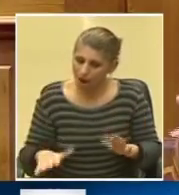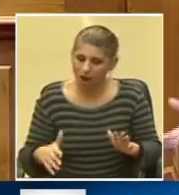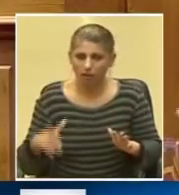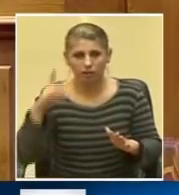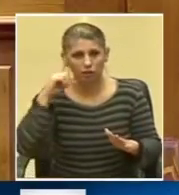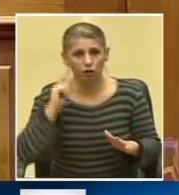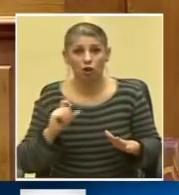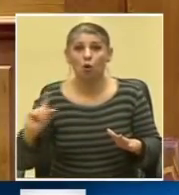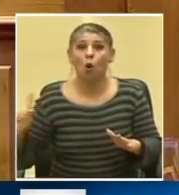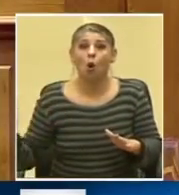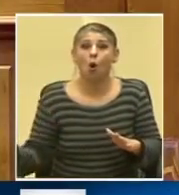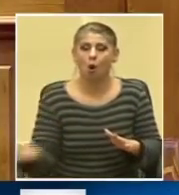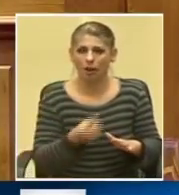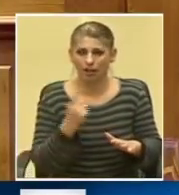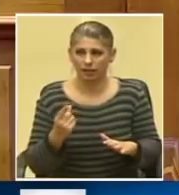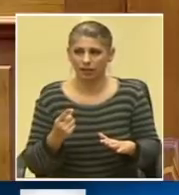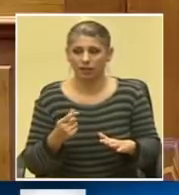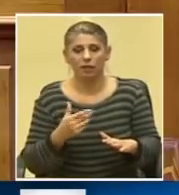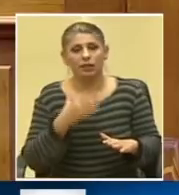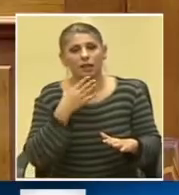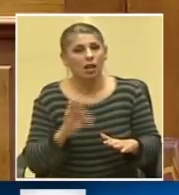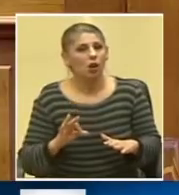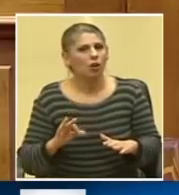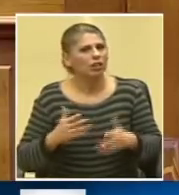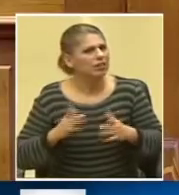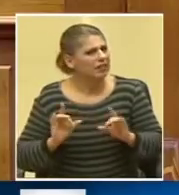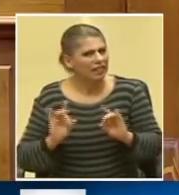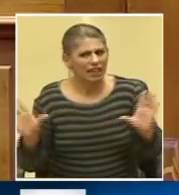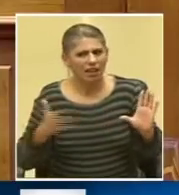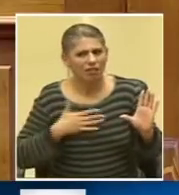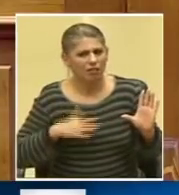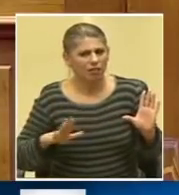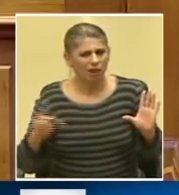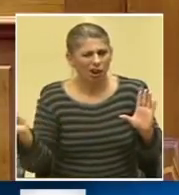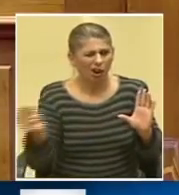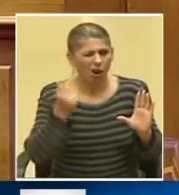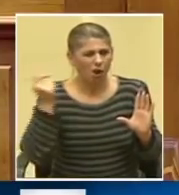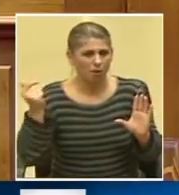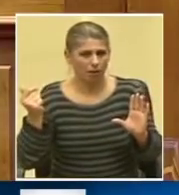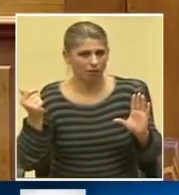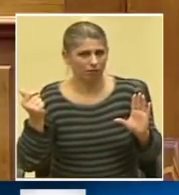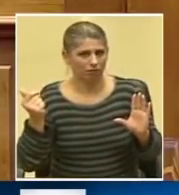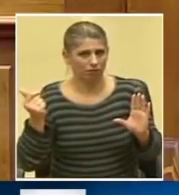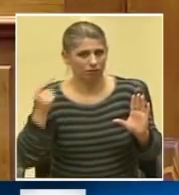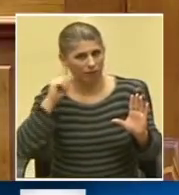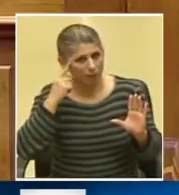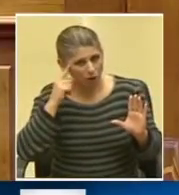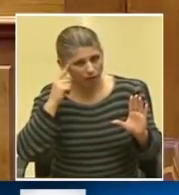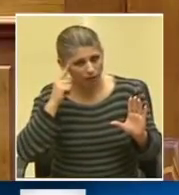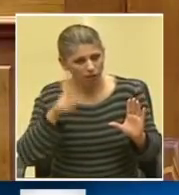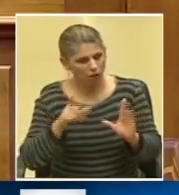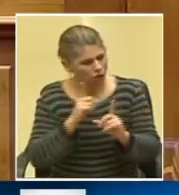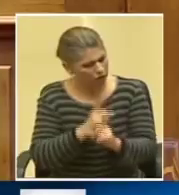ξέρουν όλοι, και γιατί κανένας δεν θέλει να κάνει κόλπα και λαθροχειρίες. Για να πω λοιπόν εγώ συγκεκριμένα